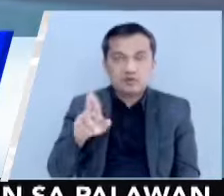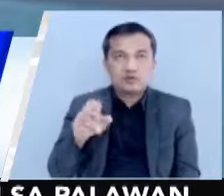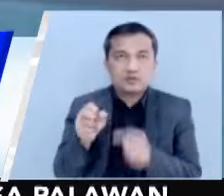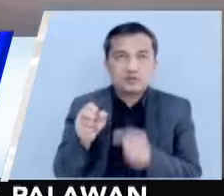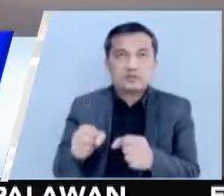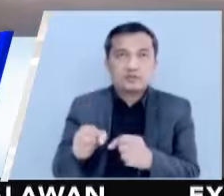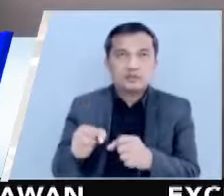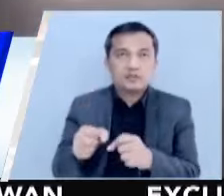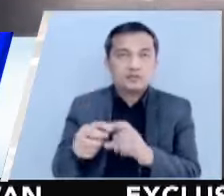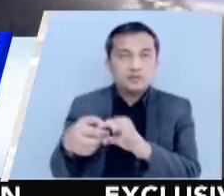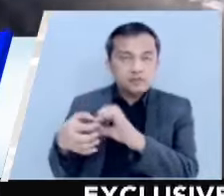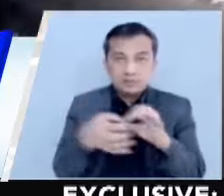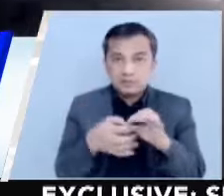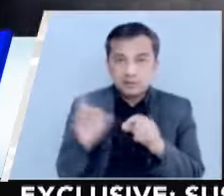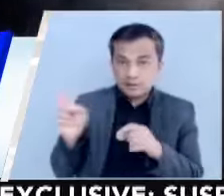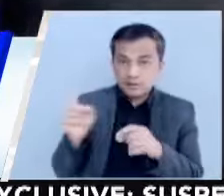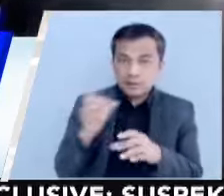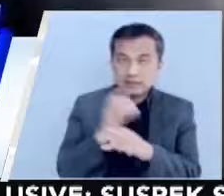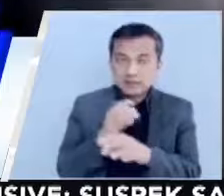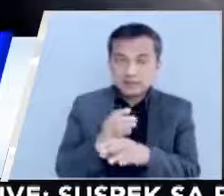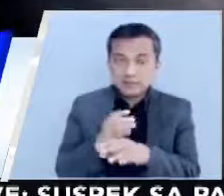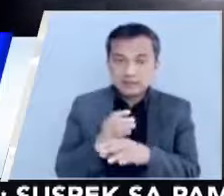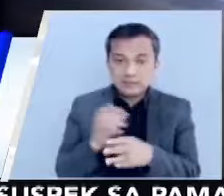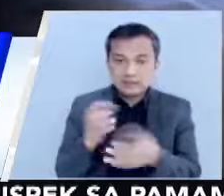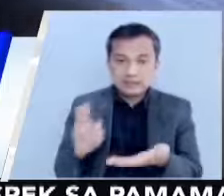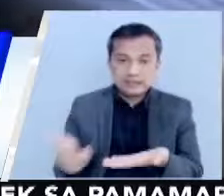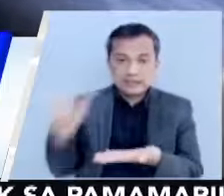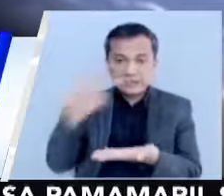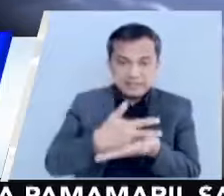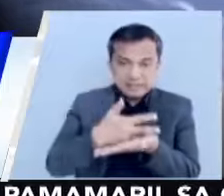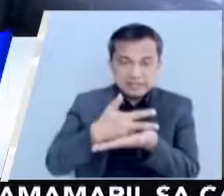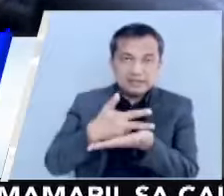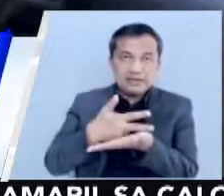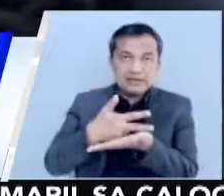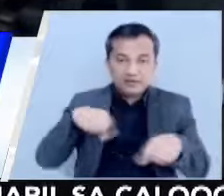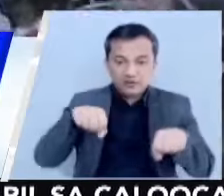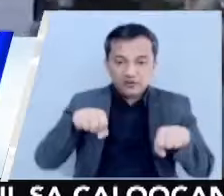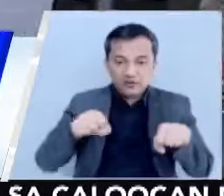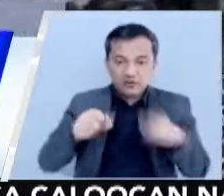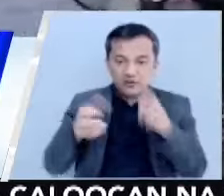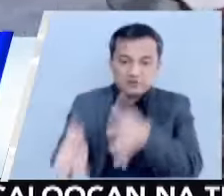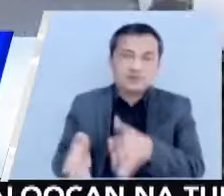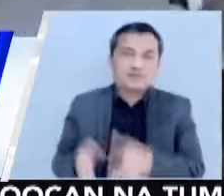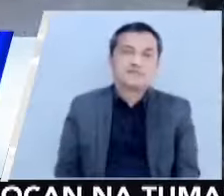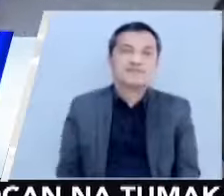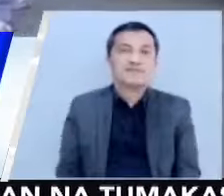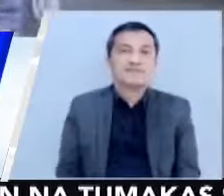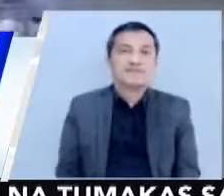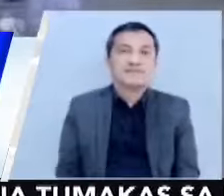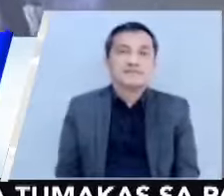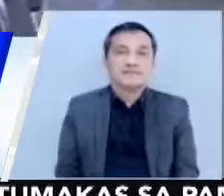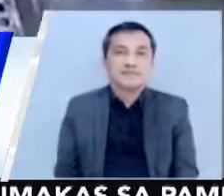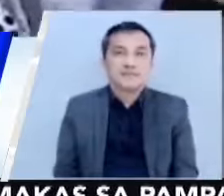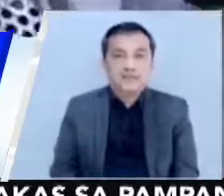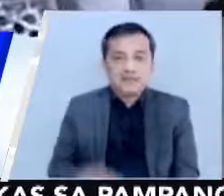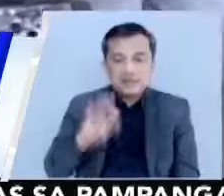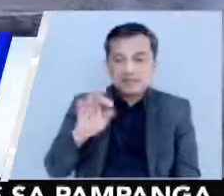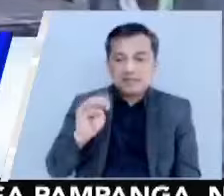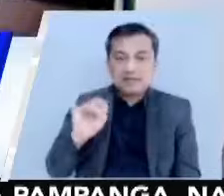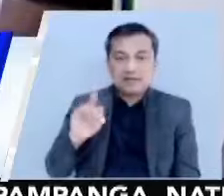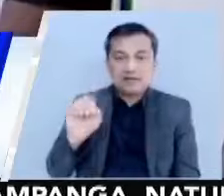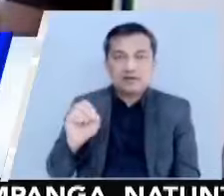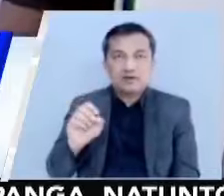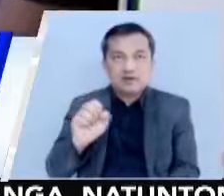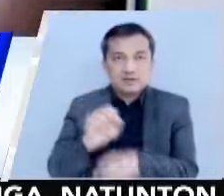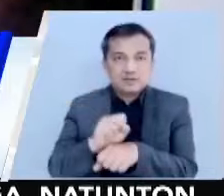kotseng ito at ikinarga sa truck ang motorsiklong iniwan sa lugar. Sa may F Manalo naman sa San Juan,